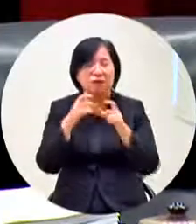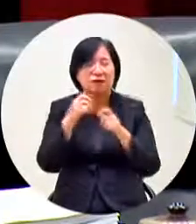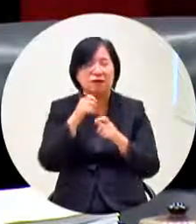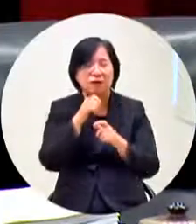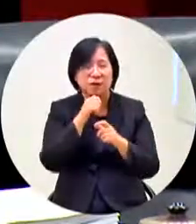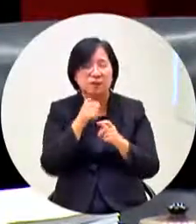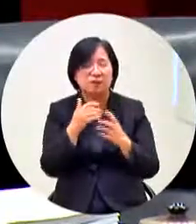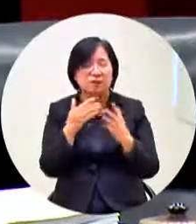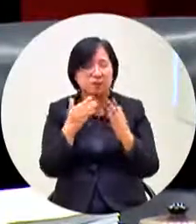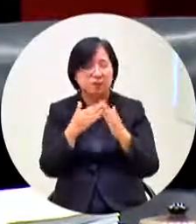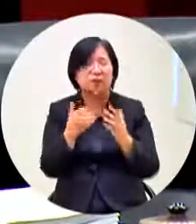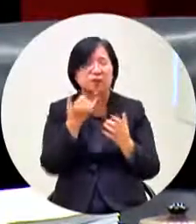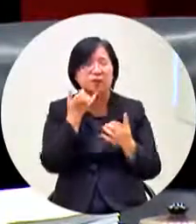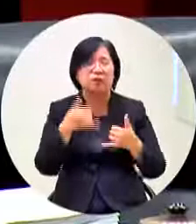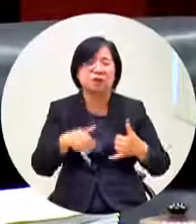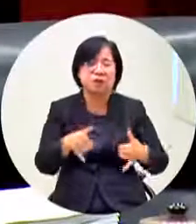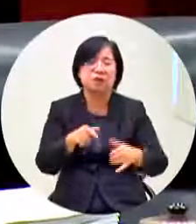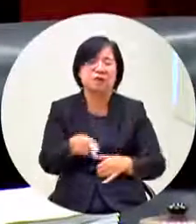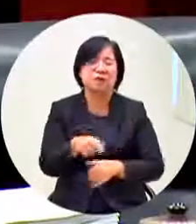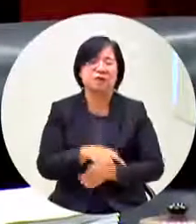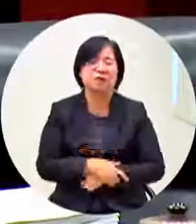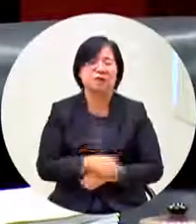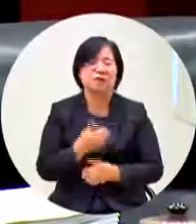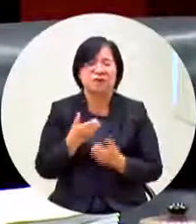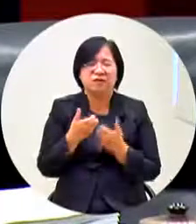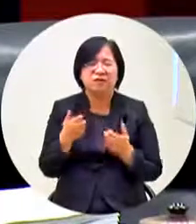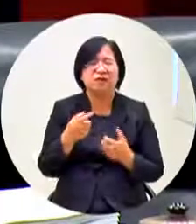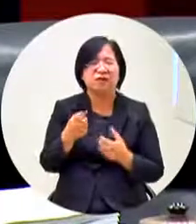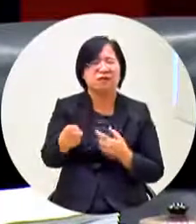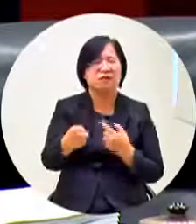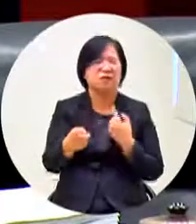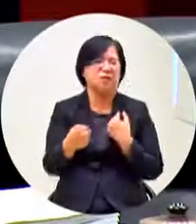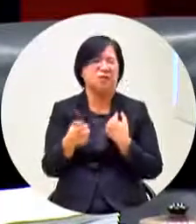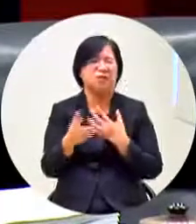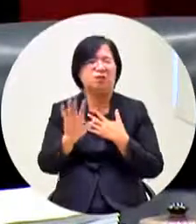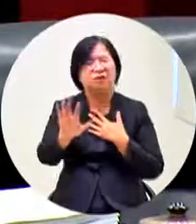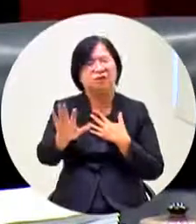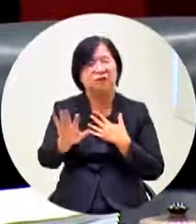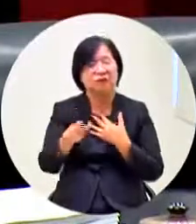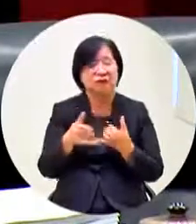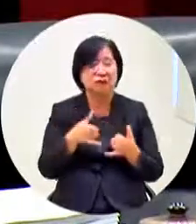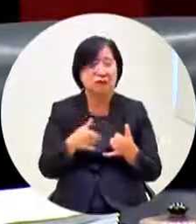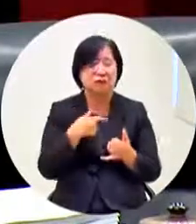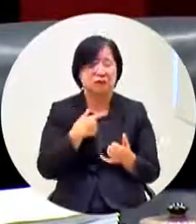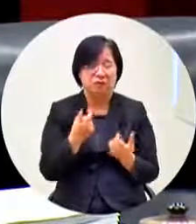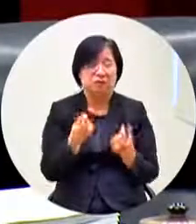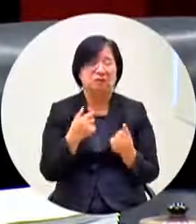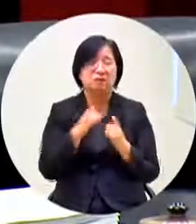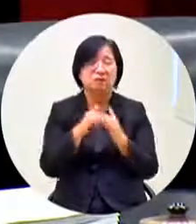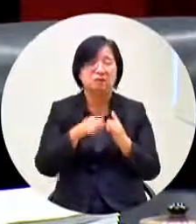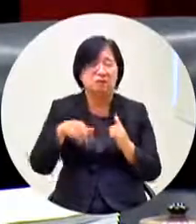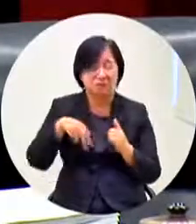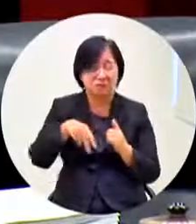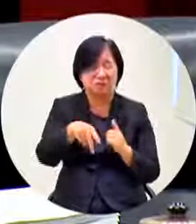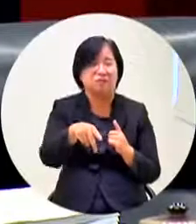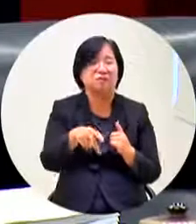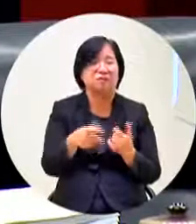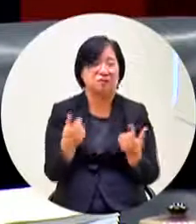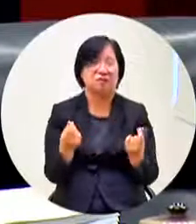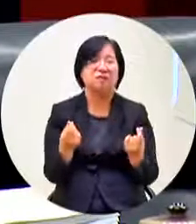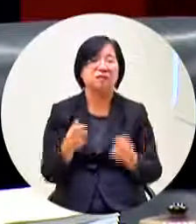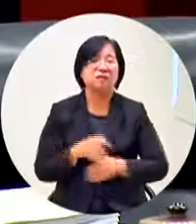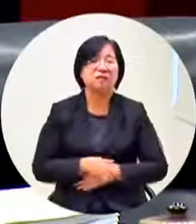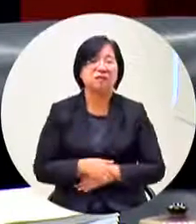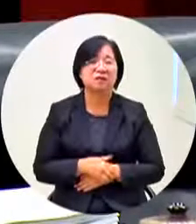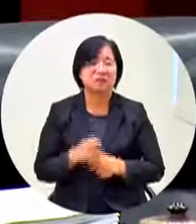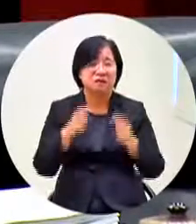的，这都是高雄市民大家要走的路。高雄市政府的责任就是没有